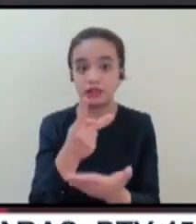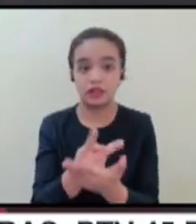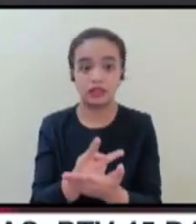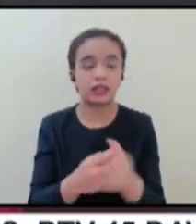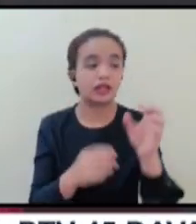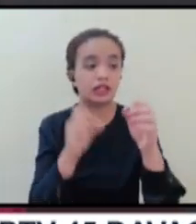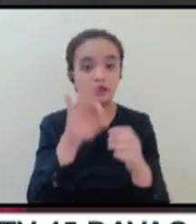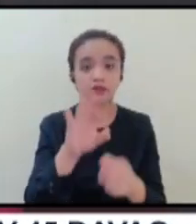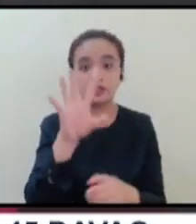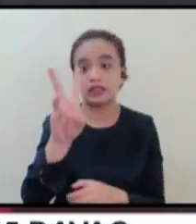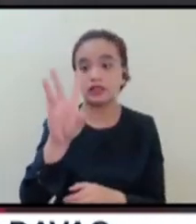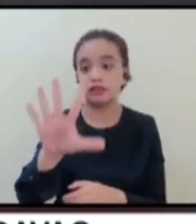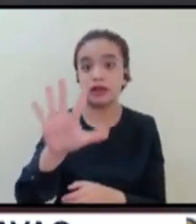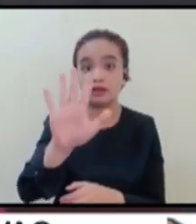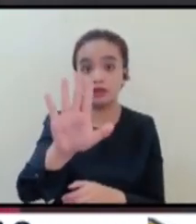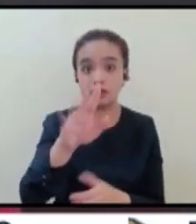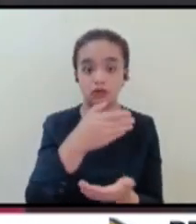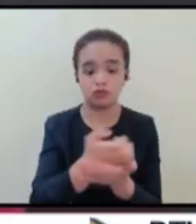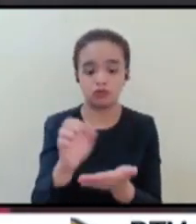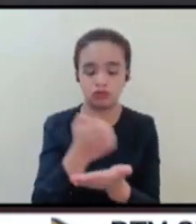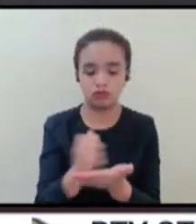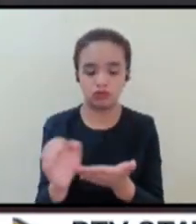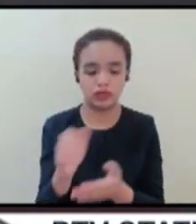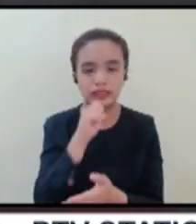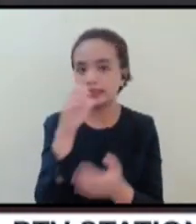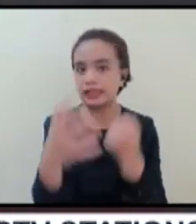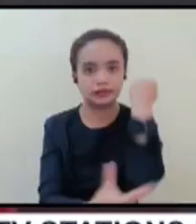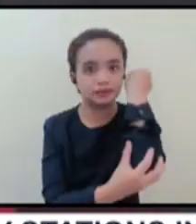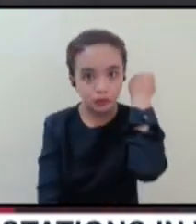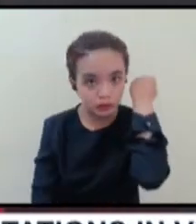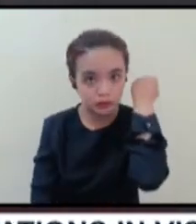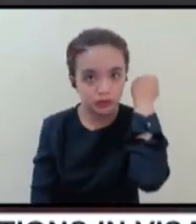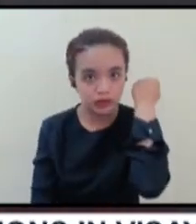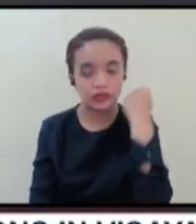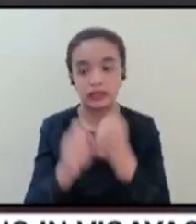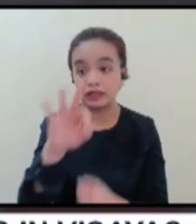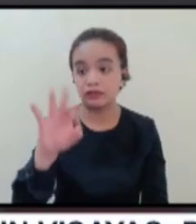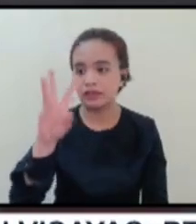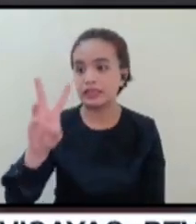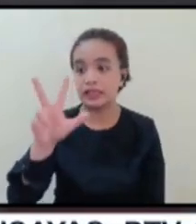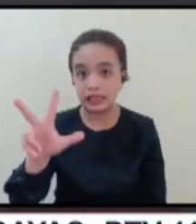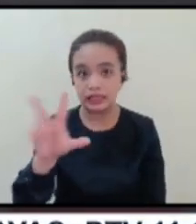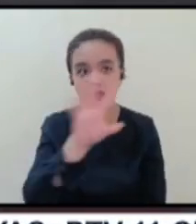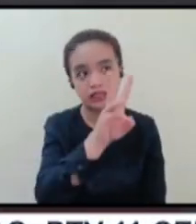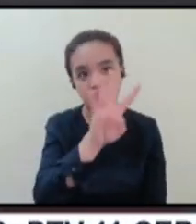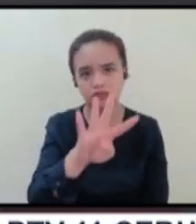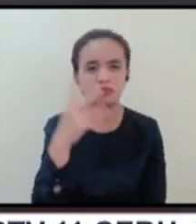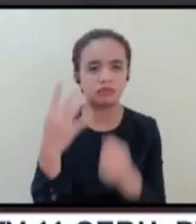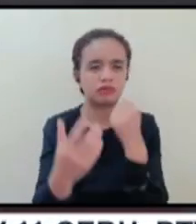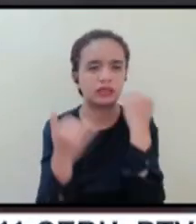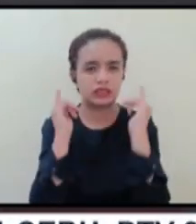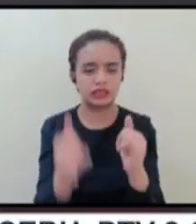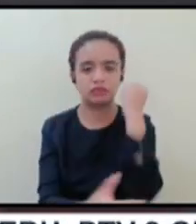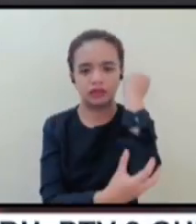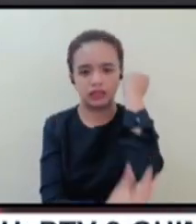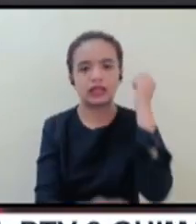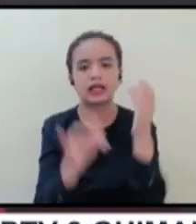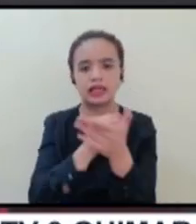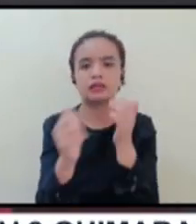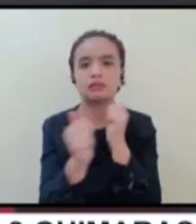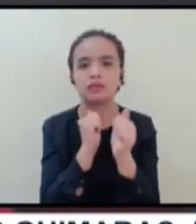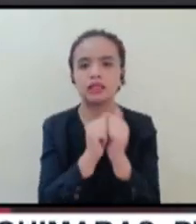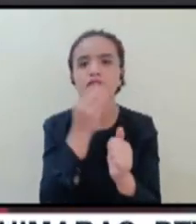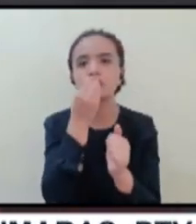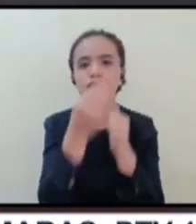na ang iyong ginagastos, di ka na mahirap. Pag 63 at 64, mahihirap ka pa. Yun ang ibig sabihin ng